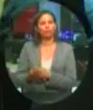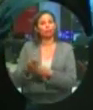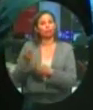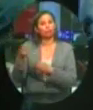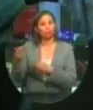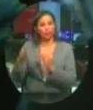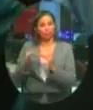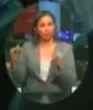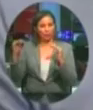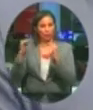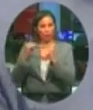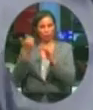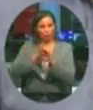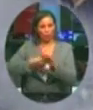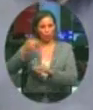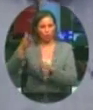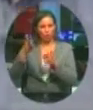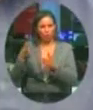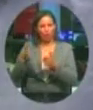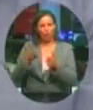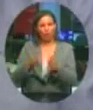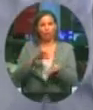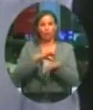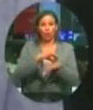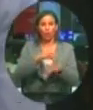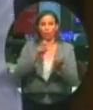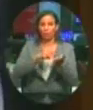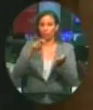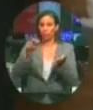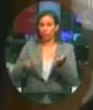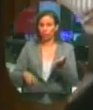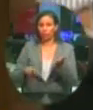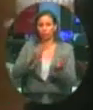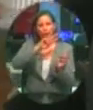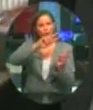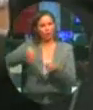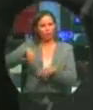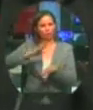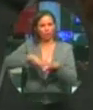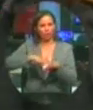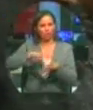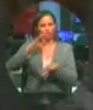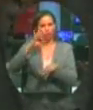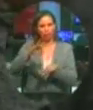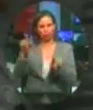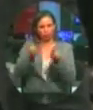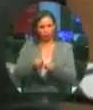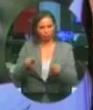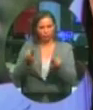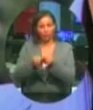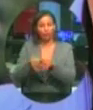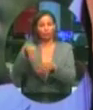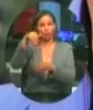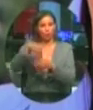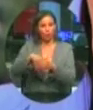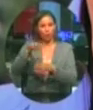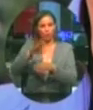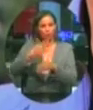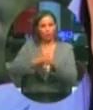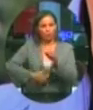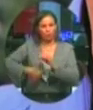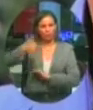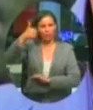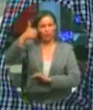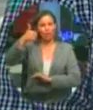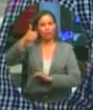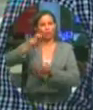עם ראש המחלקה, וכל הרופאים המתפטרים יוחזרו לתפקידיהם הקודמים בהם מנהל המחלקה המתפטר פרופסור